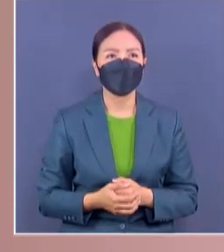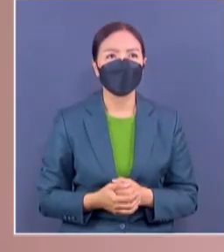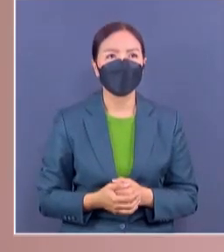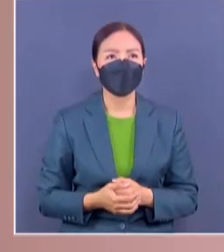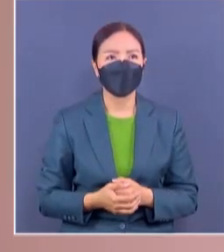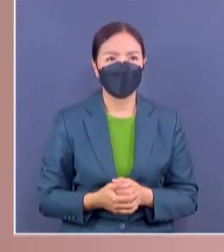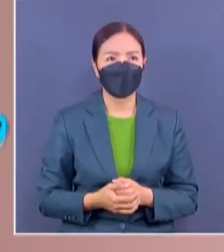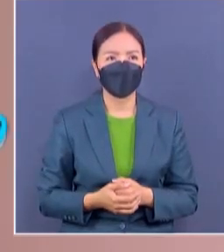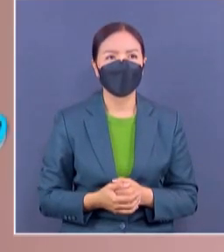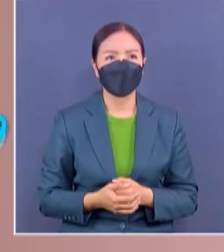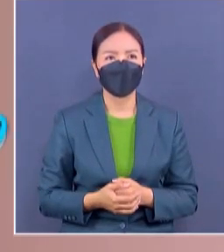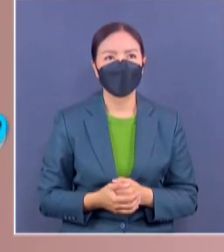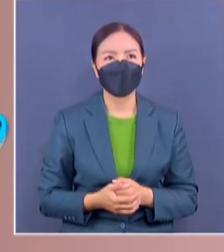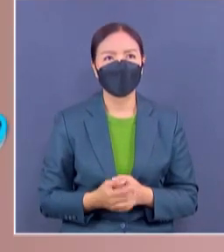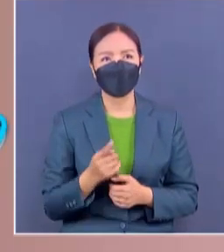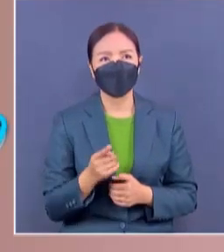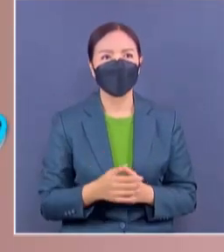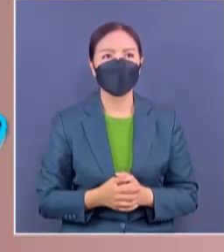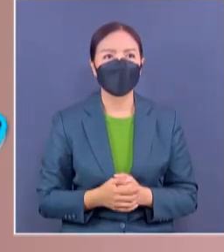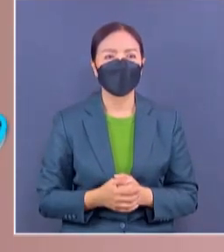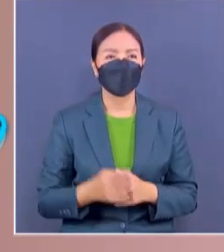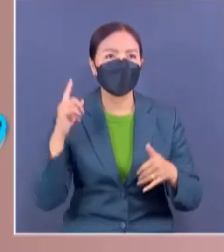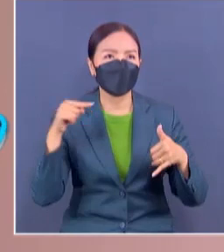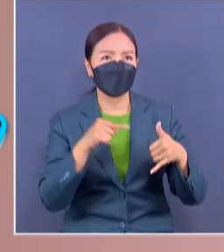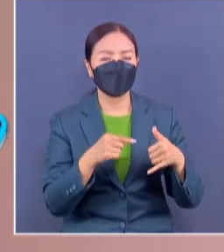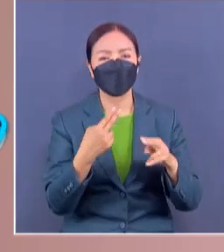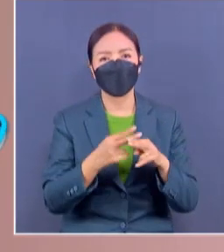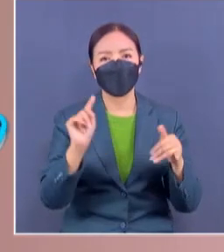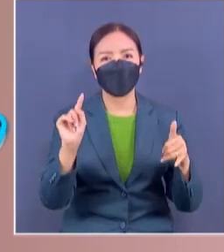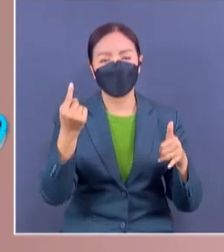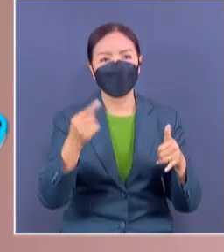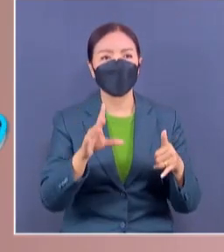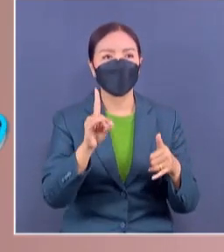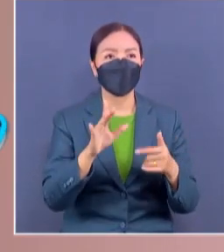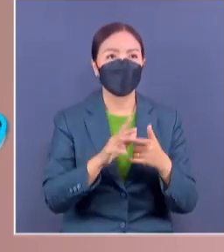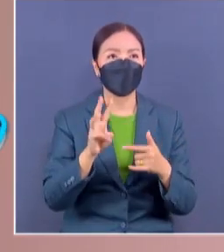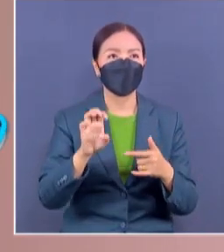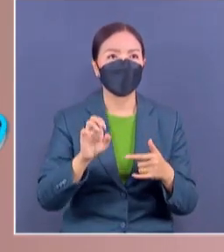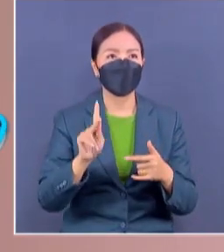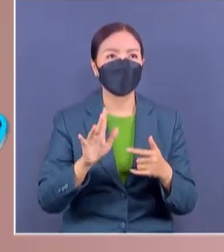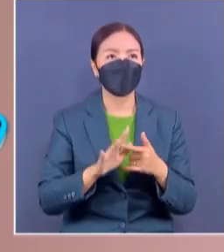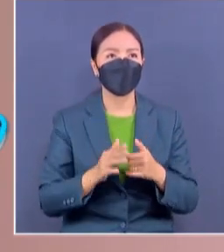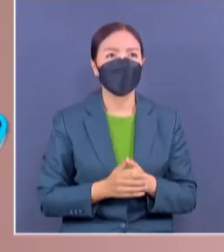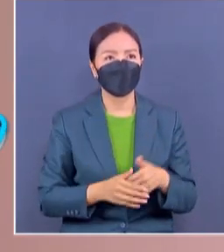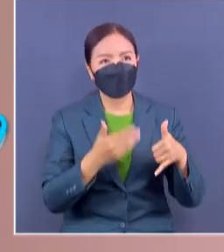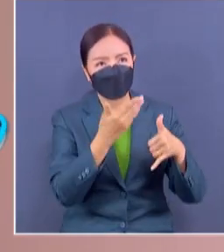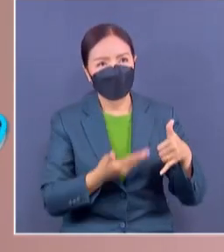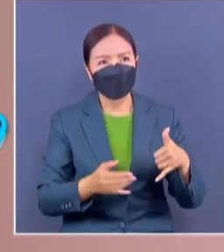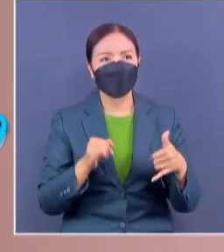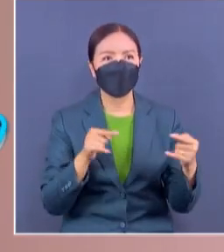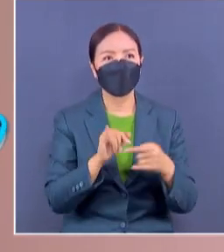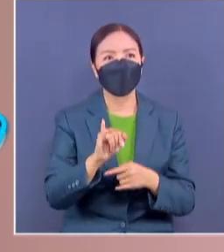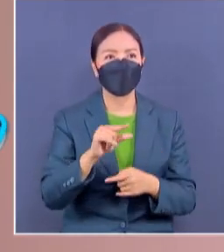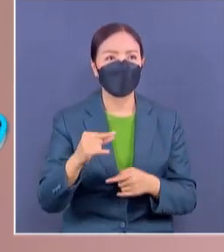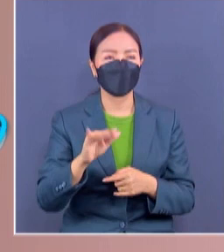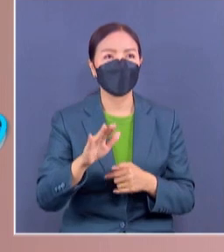ซัมเมอร์นี้ดีกรีความฮอตไม่มีตกต้องยกให้กับนางเอกสาวใหม่ดาวิกานะคะก็เรียกว่าตัดภาพที่เธอลงอวดหุ่นสวยผ่านทาง IG ส่วน